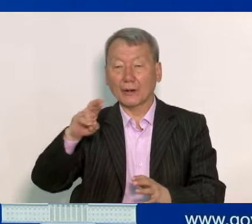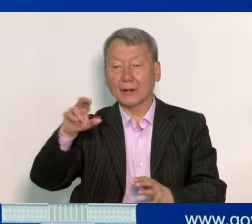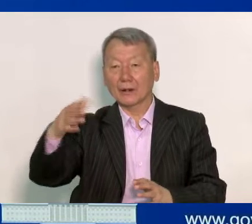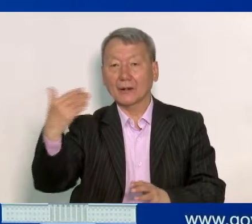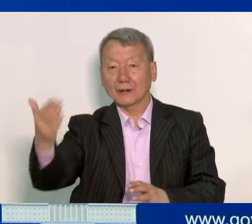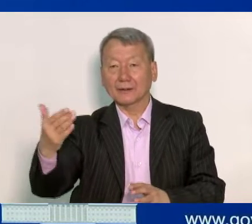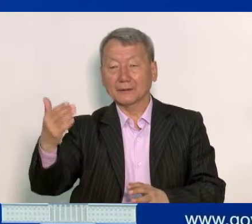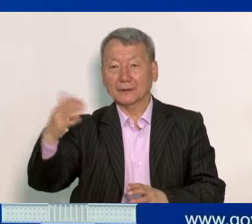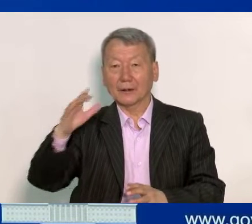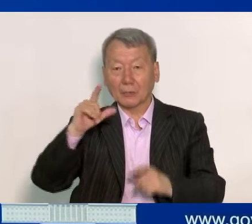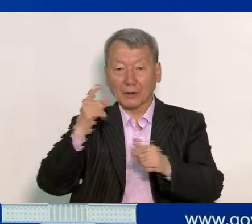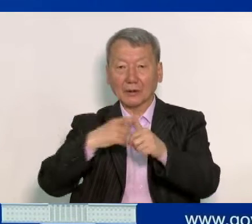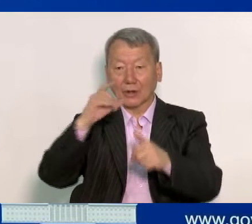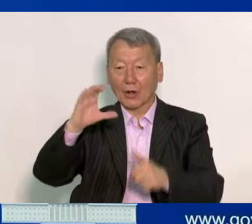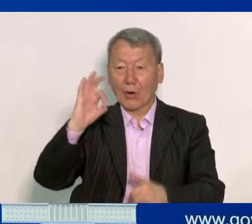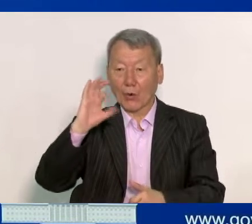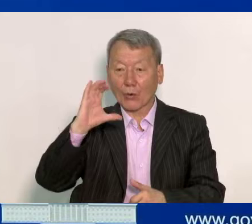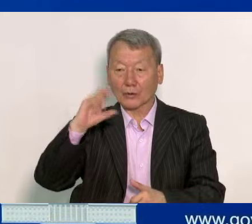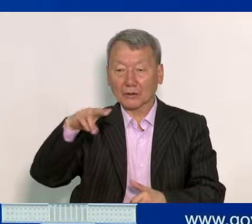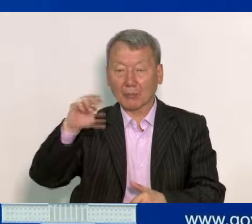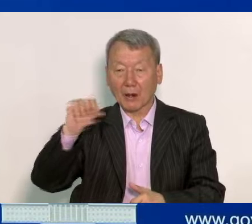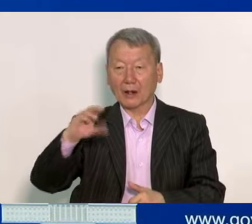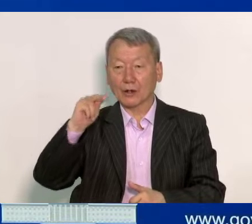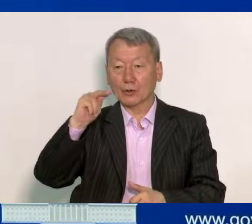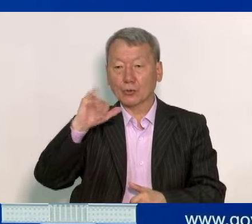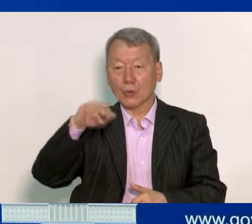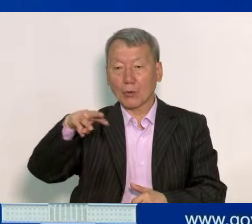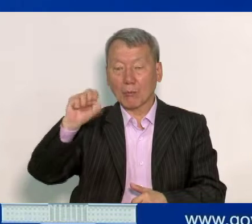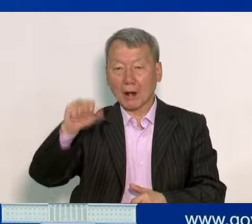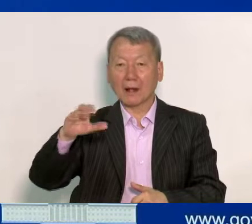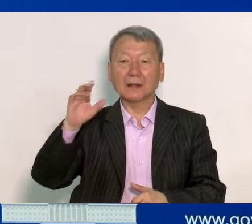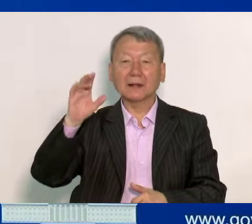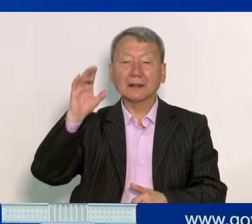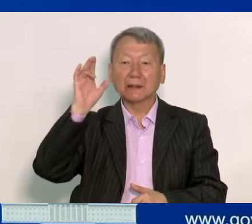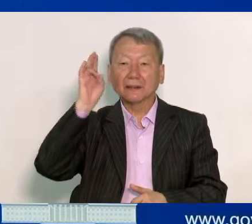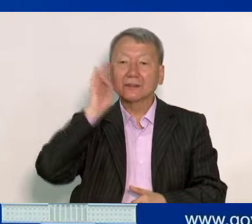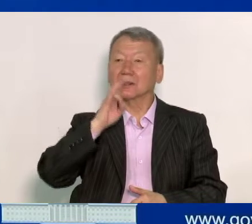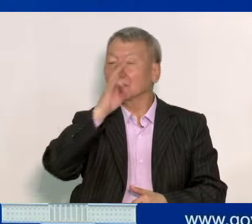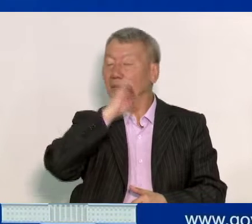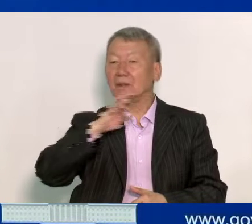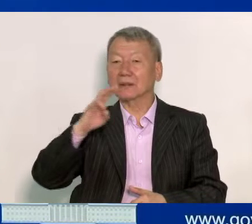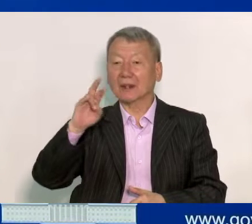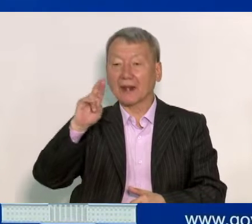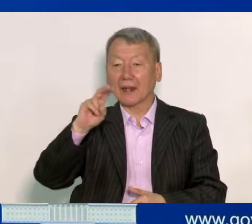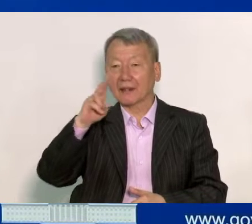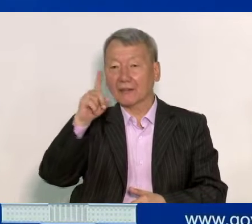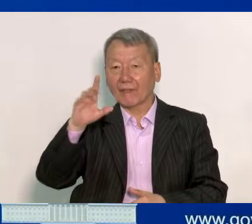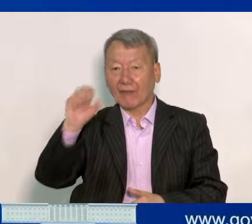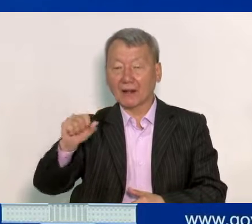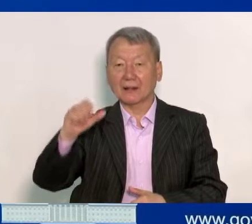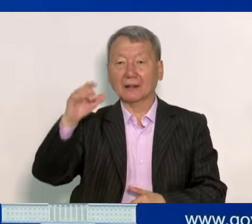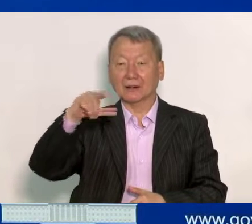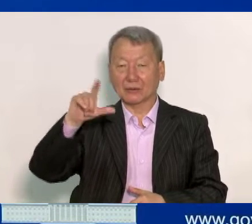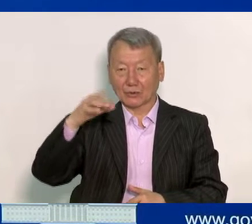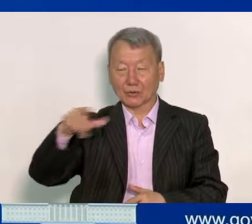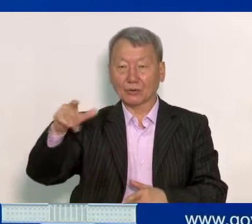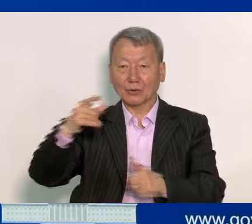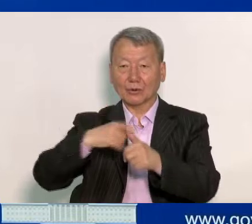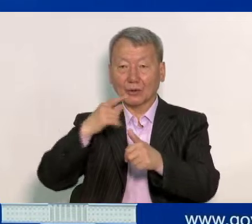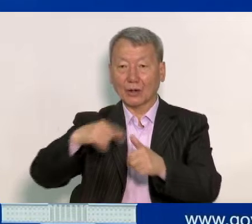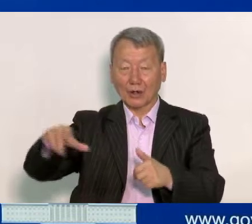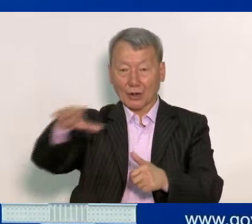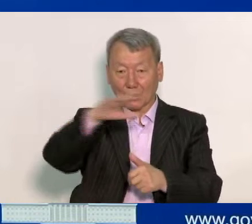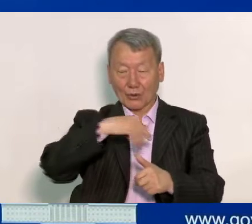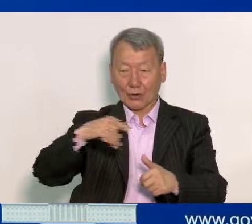күлдө кот, оспа деген оору, чума, сибир жарасы жана кутурма деген сыяктуу оорулар биздин